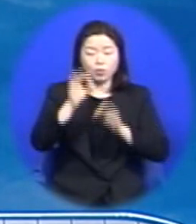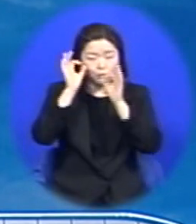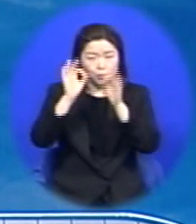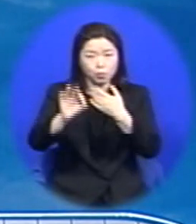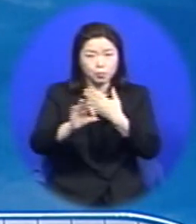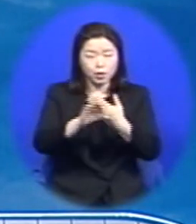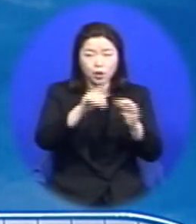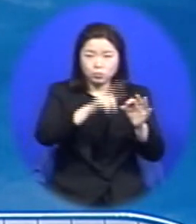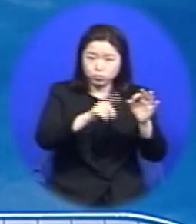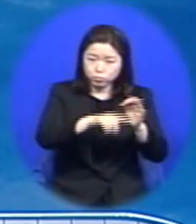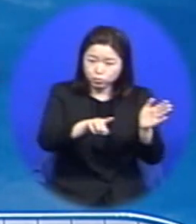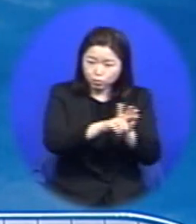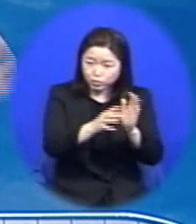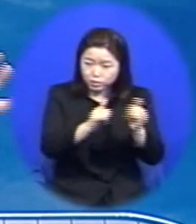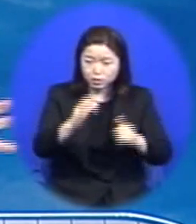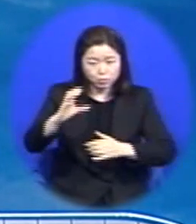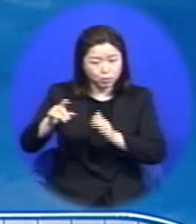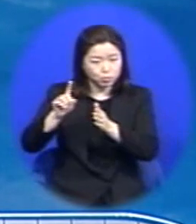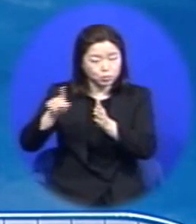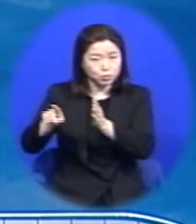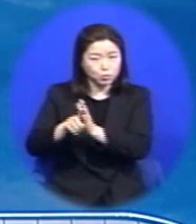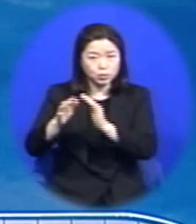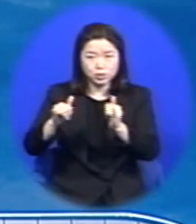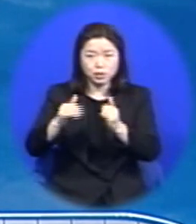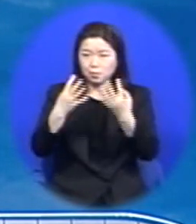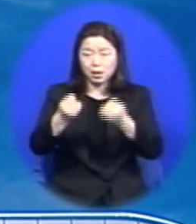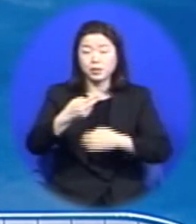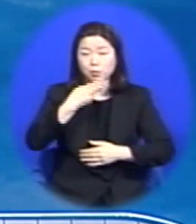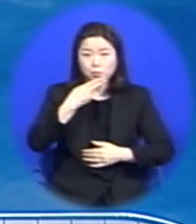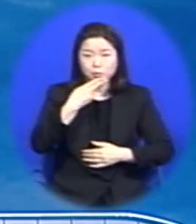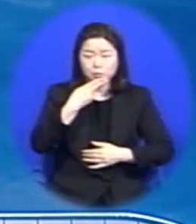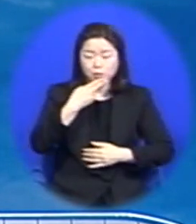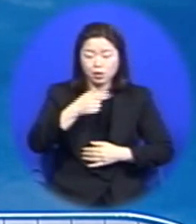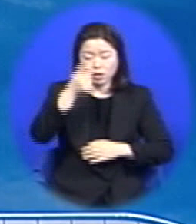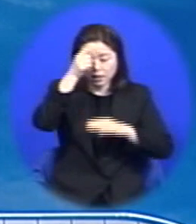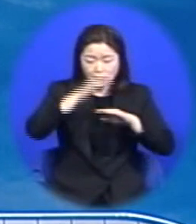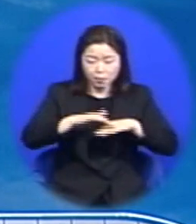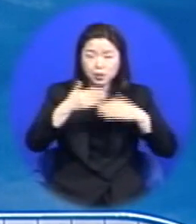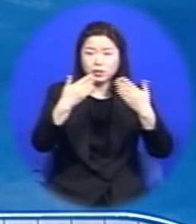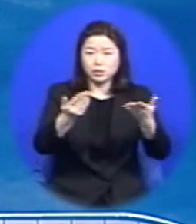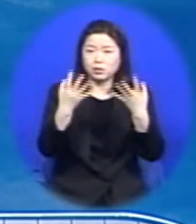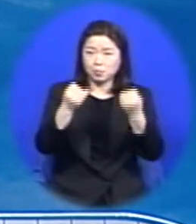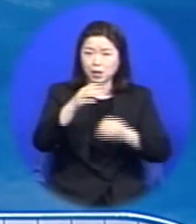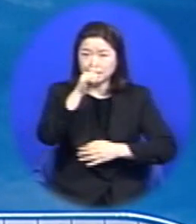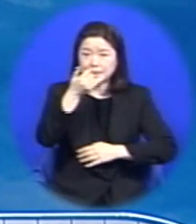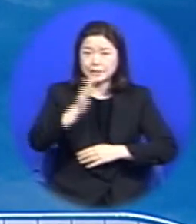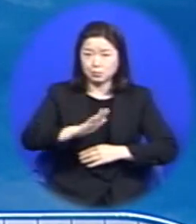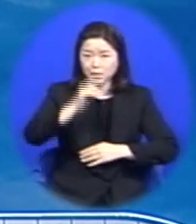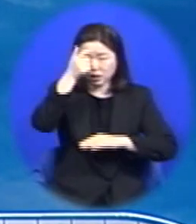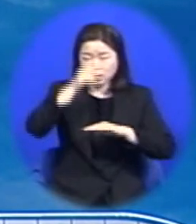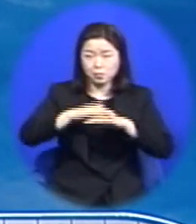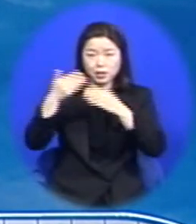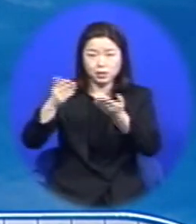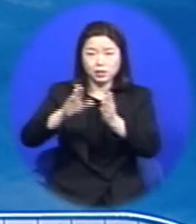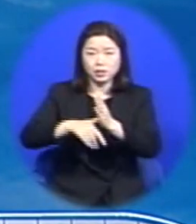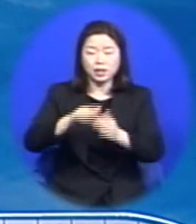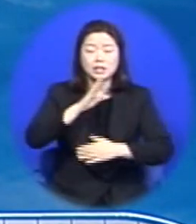없습니다. 근데 예배는 그렇게 많이 드리는데 예배에서 받는 진정한